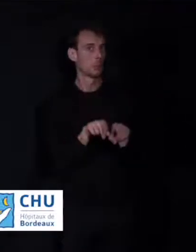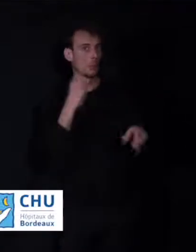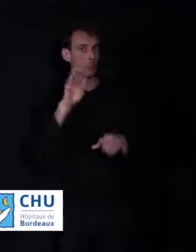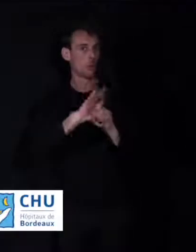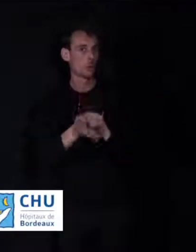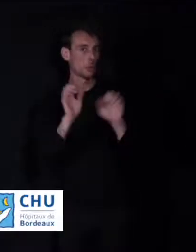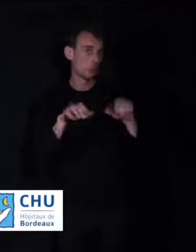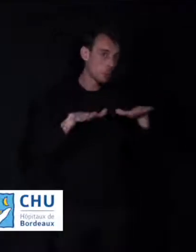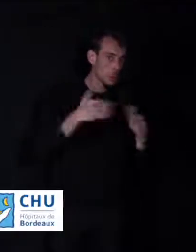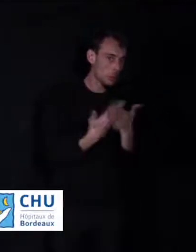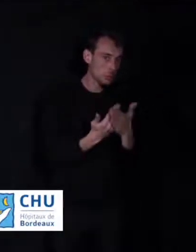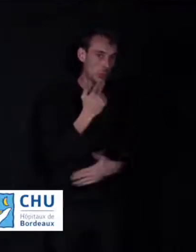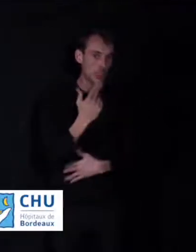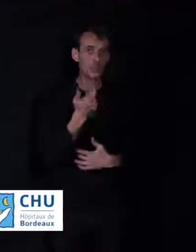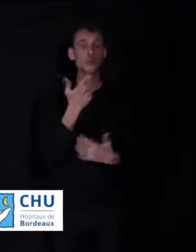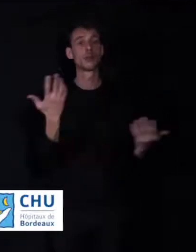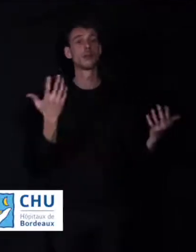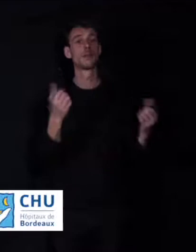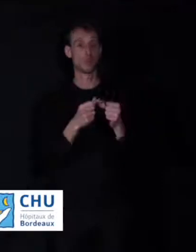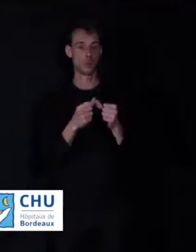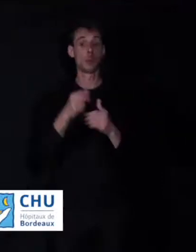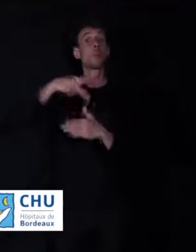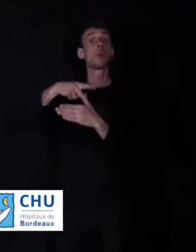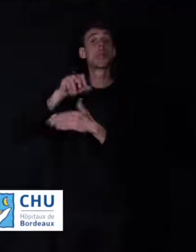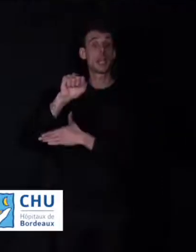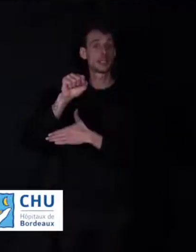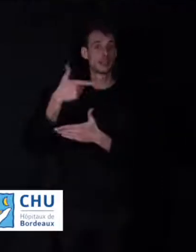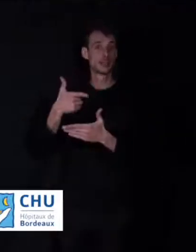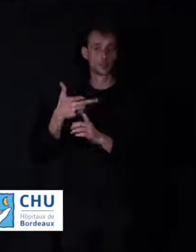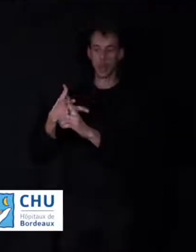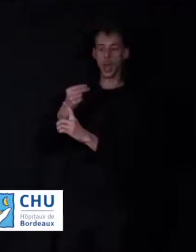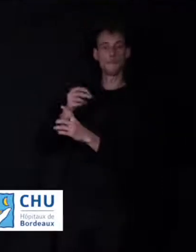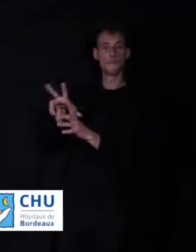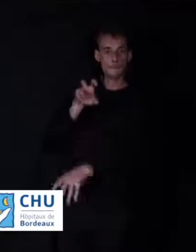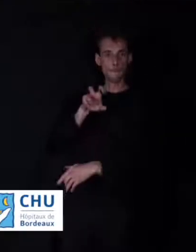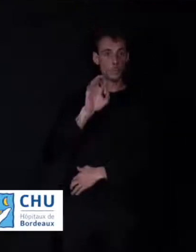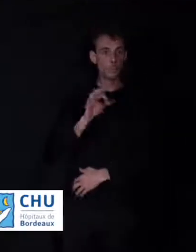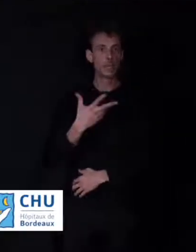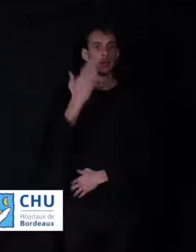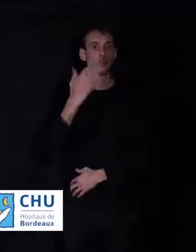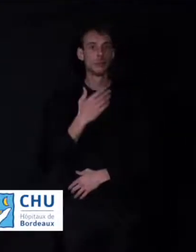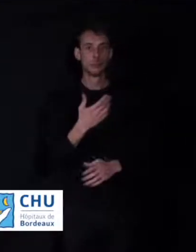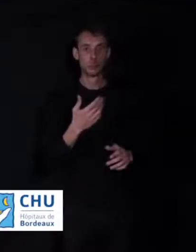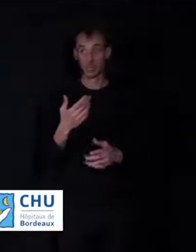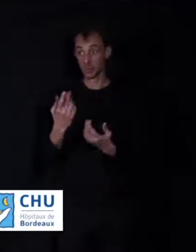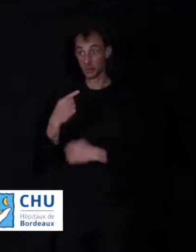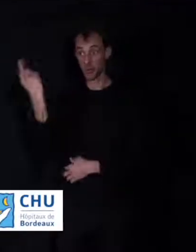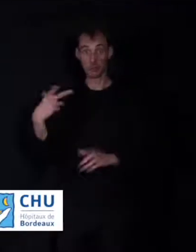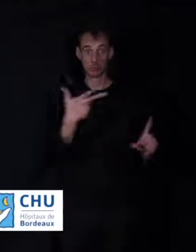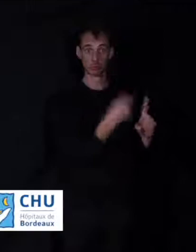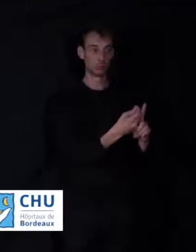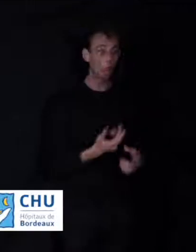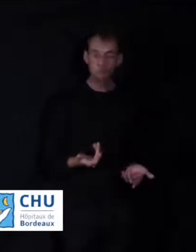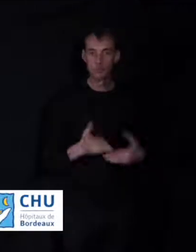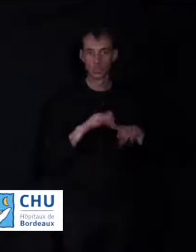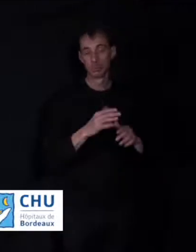prendre, bien évidemment, la protéine S, mais si on l'injecte seule, elle ne va pas induire grand-chose. Il faut la mettre avec un adjuvant. Et là,